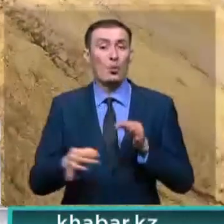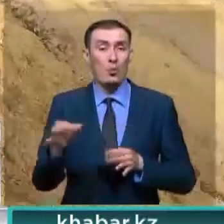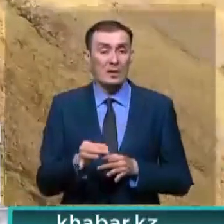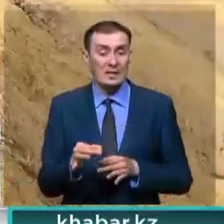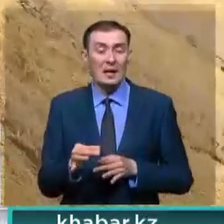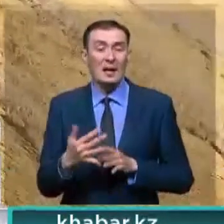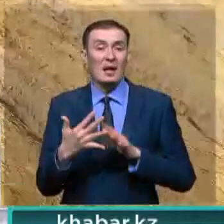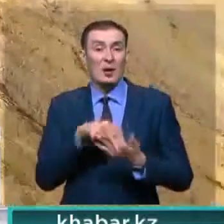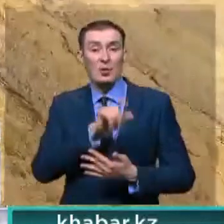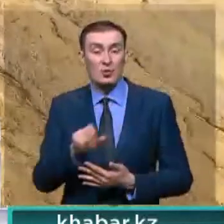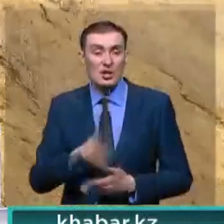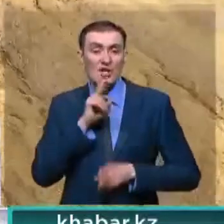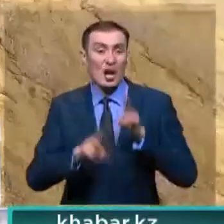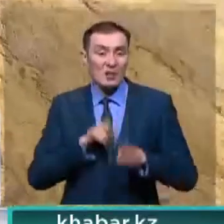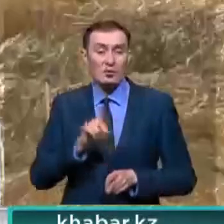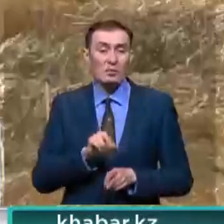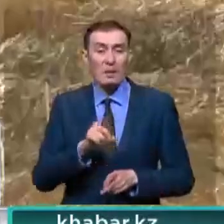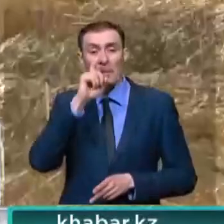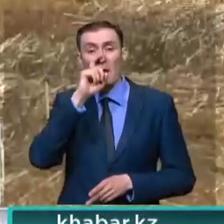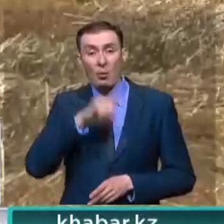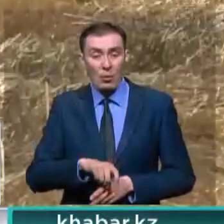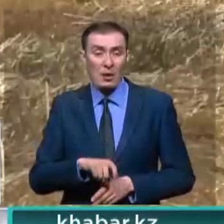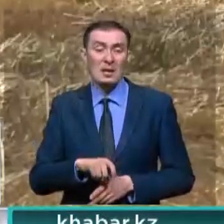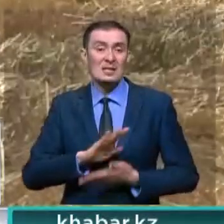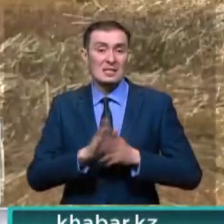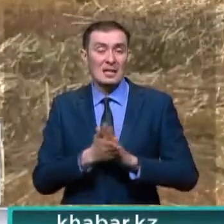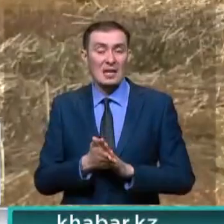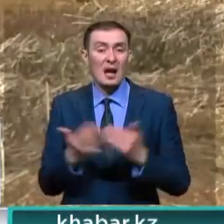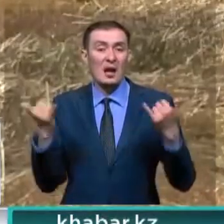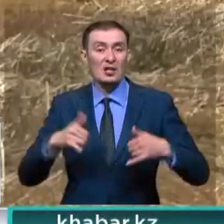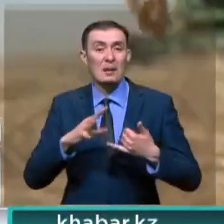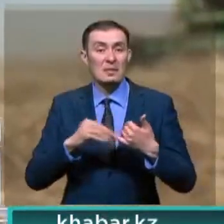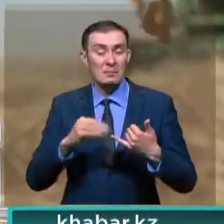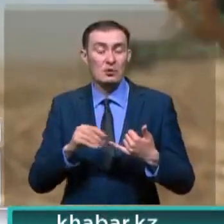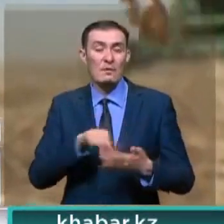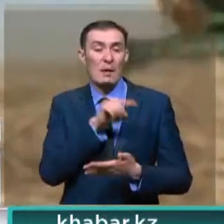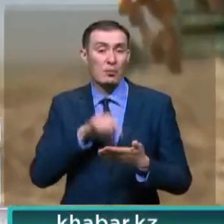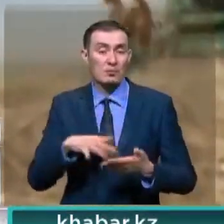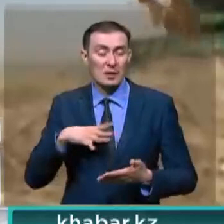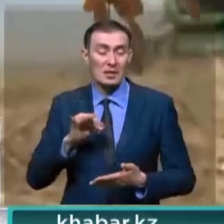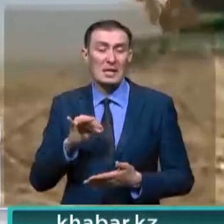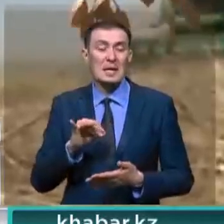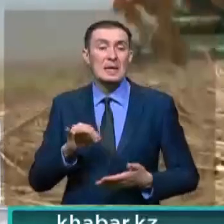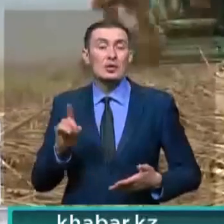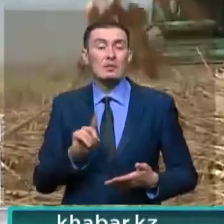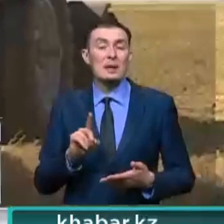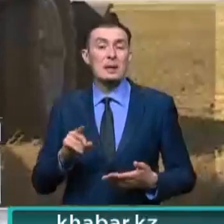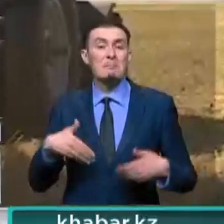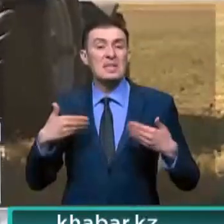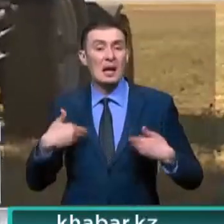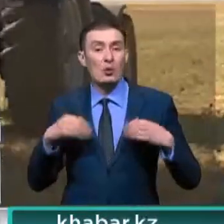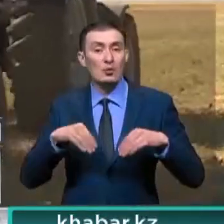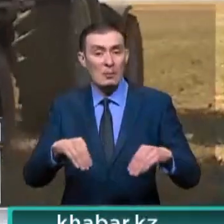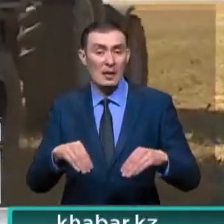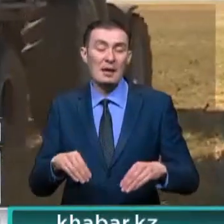область дихане пожаловались на плохое состояние орошаемых земель. Остров стал вопрос и минеральных удобрений.